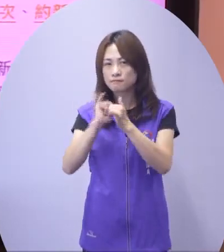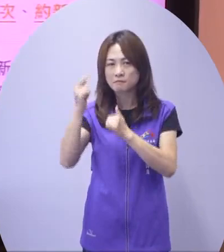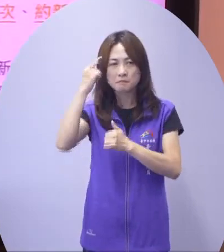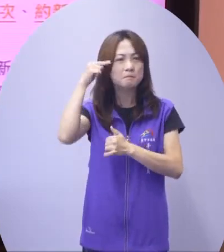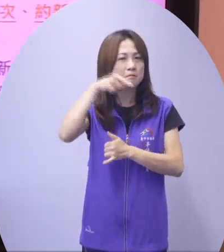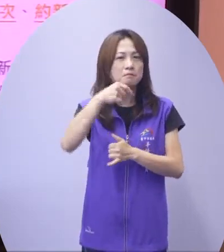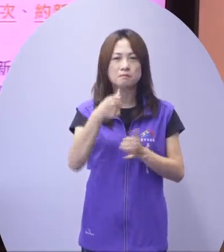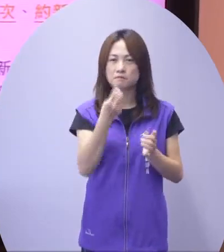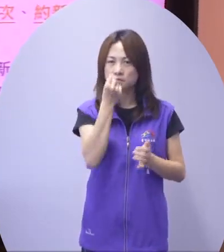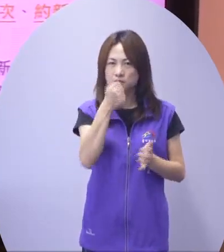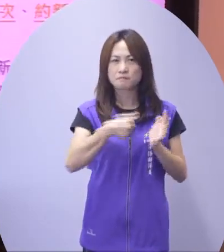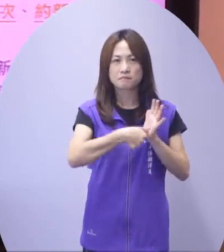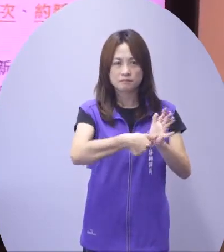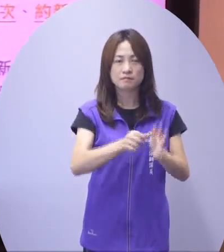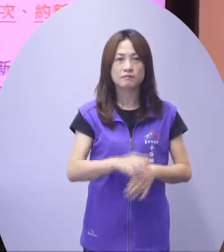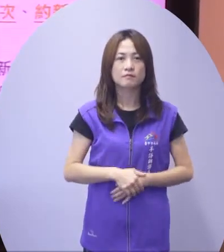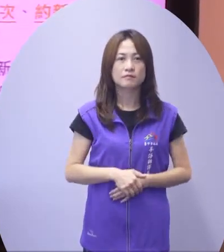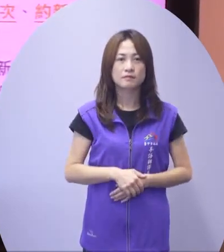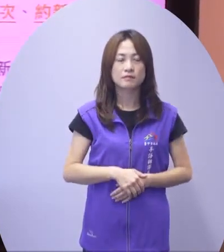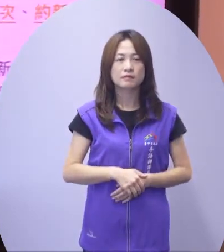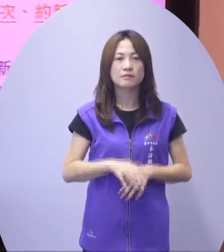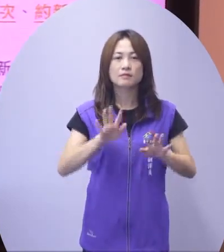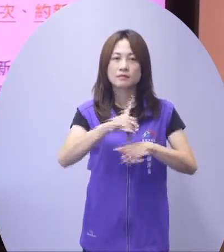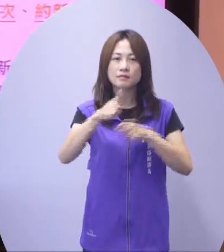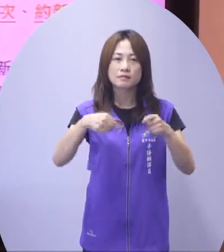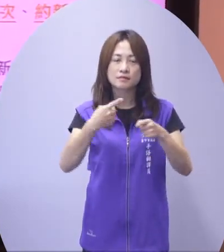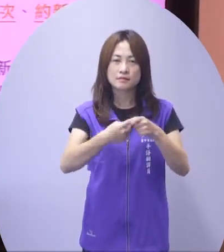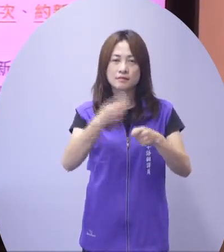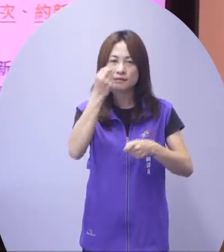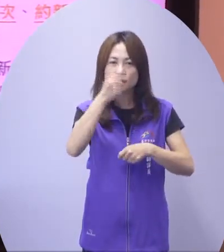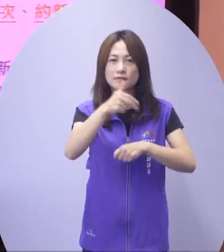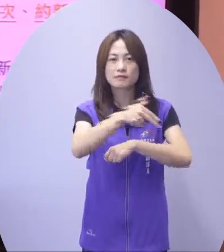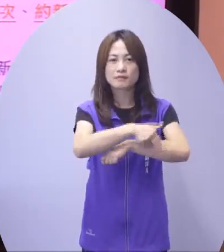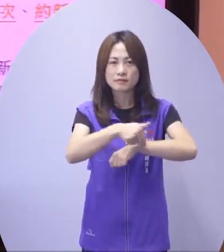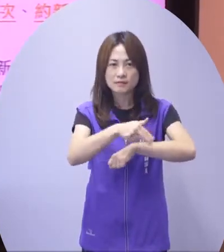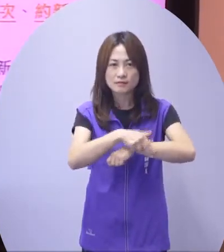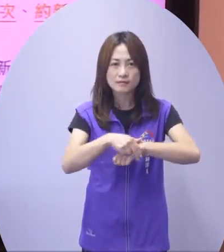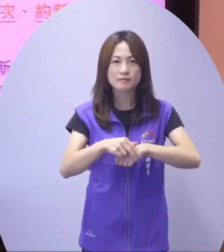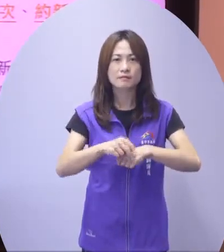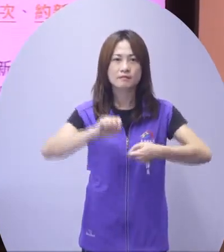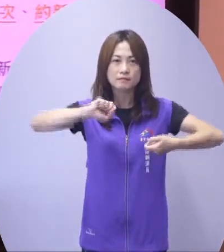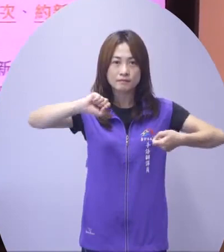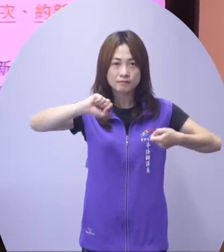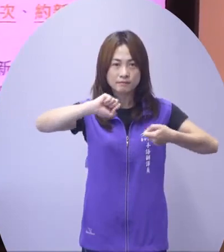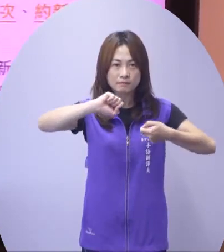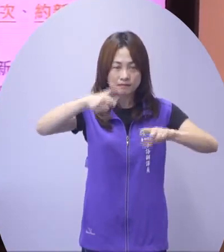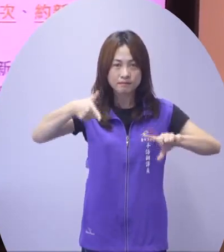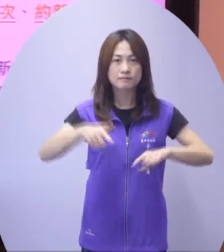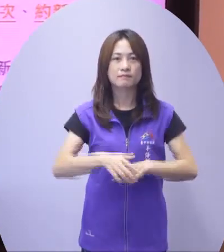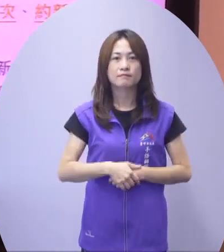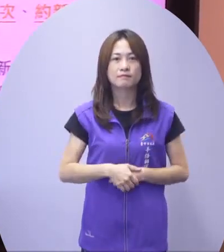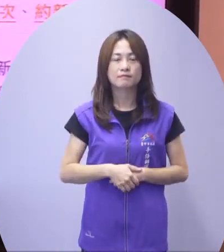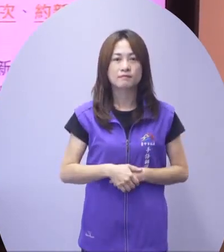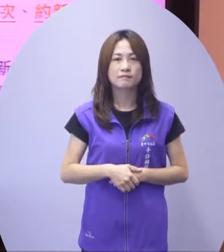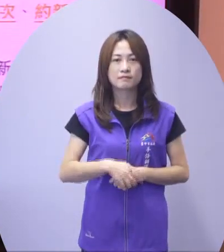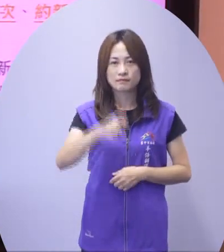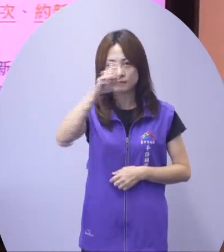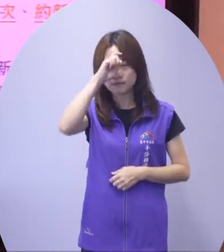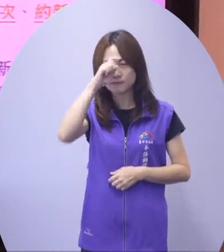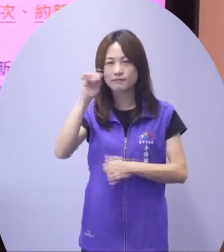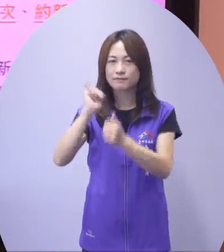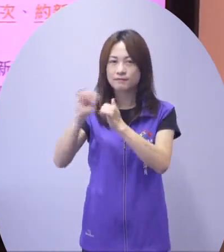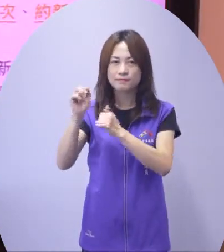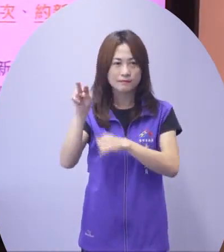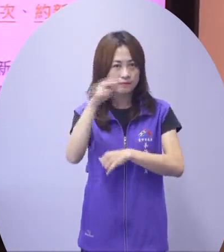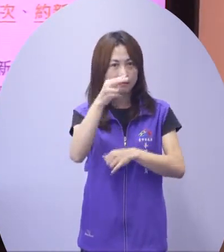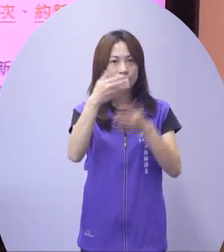用心的，希望能够以别具意义的一个方式呢，别开生面的方式来提供市民一个全新的观